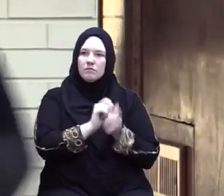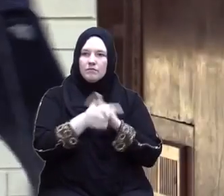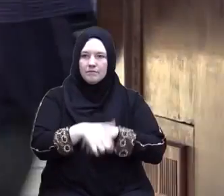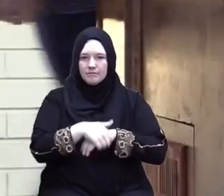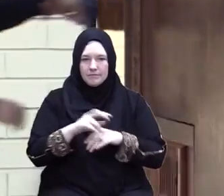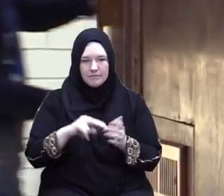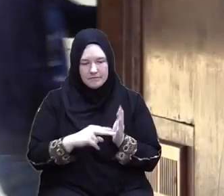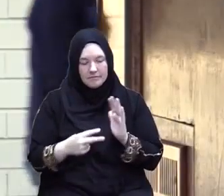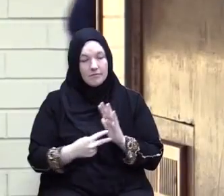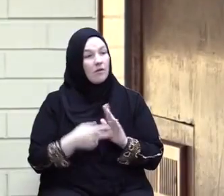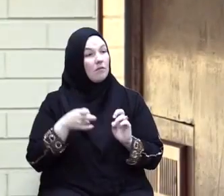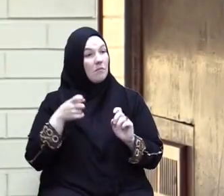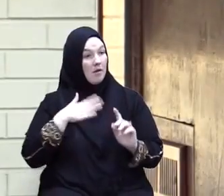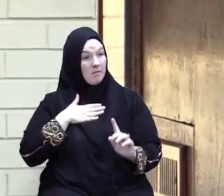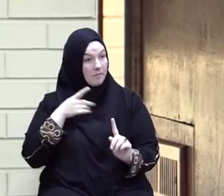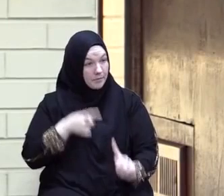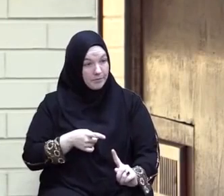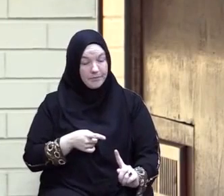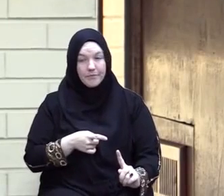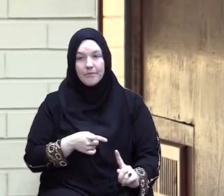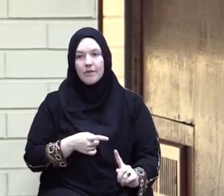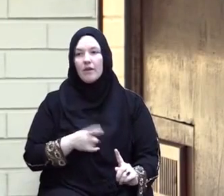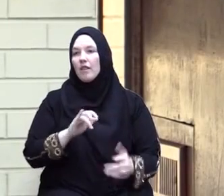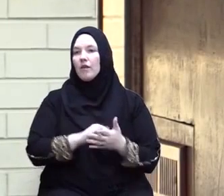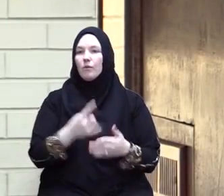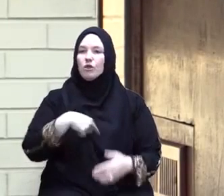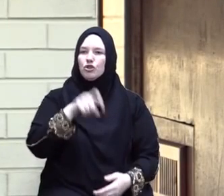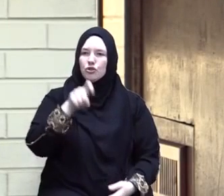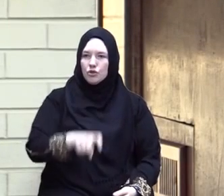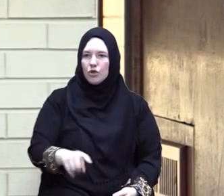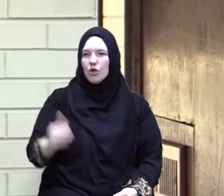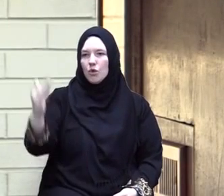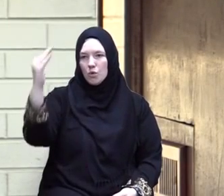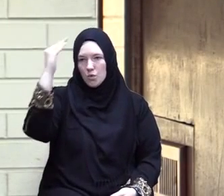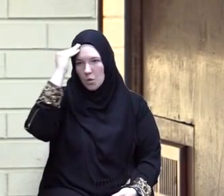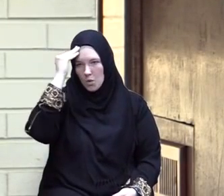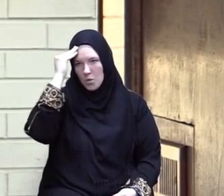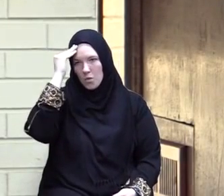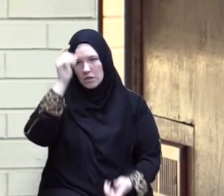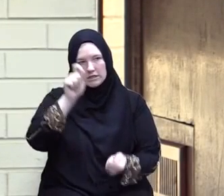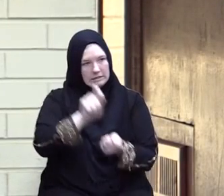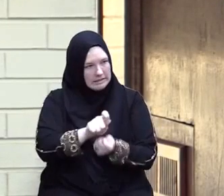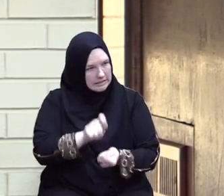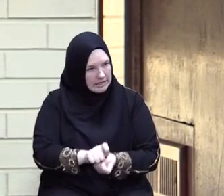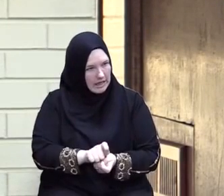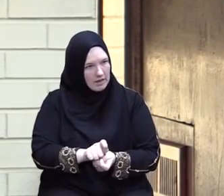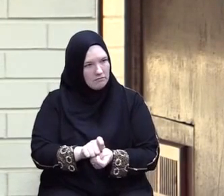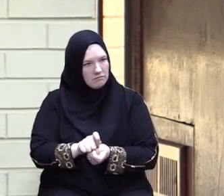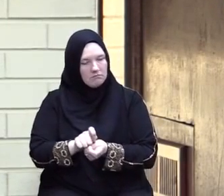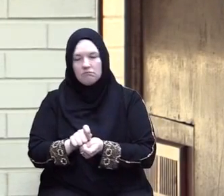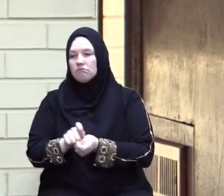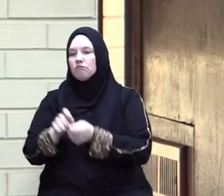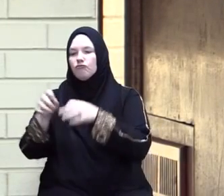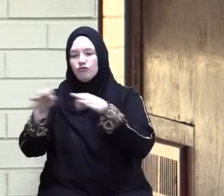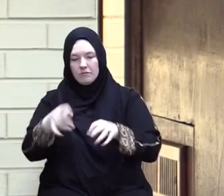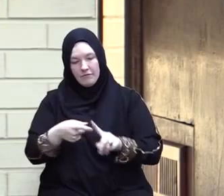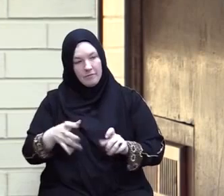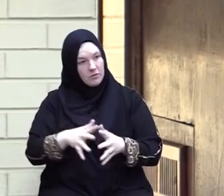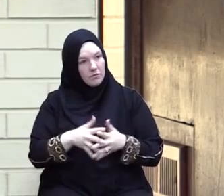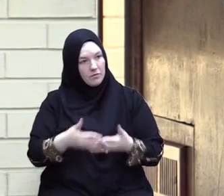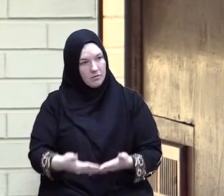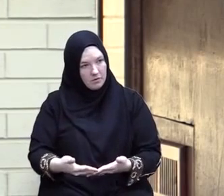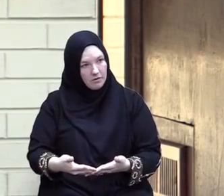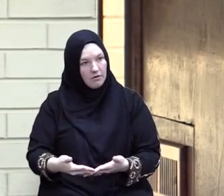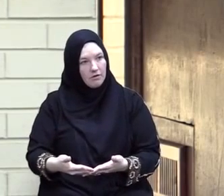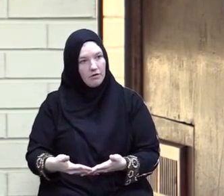نَفَعَتِ الذِّكْرَ. The point is that we should know the details of the descriptions of the